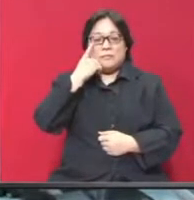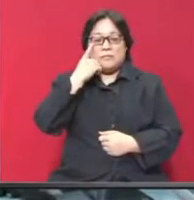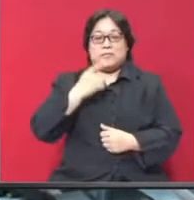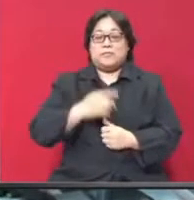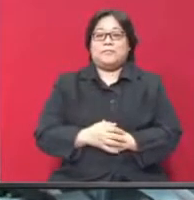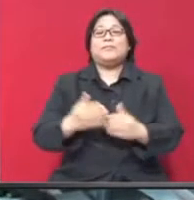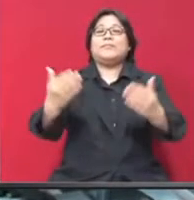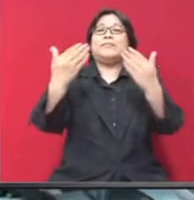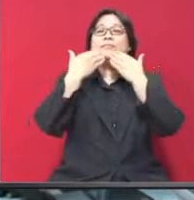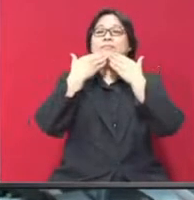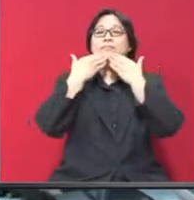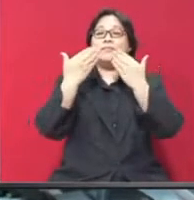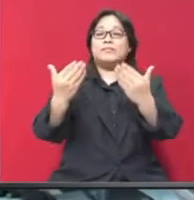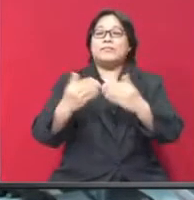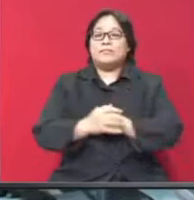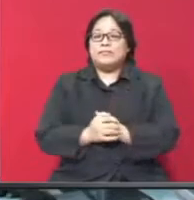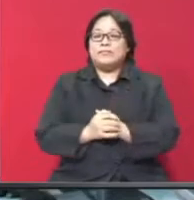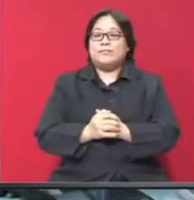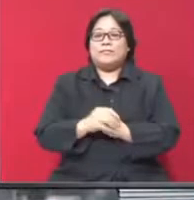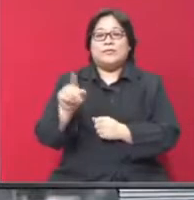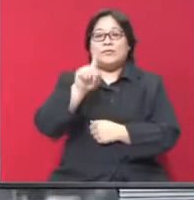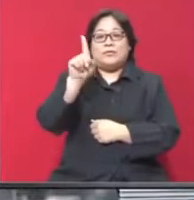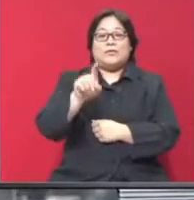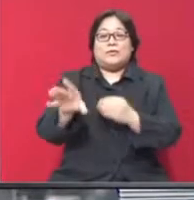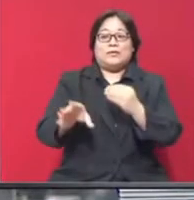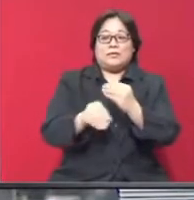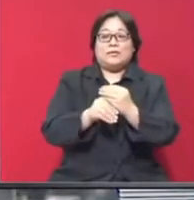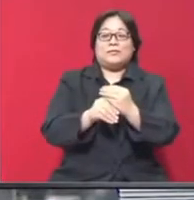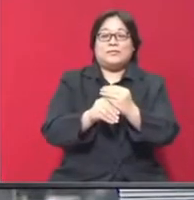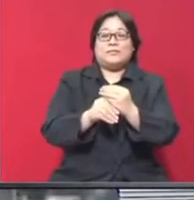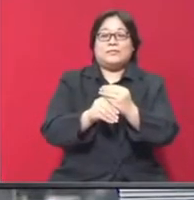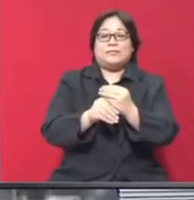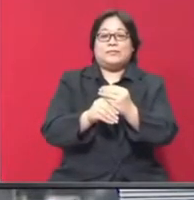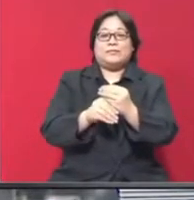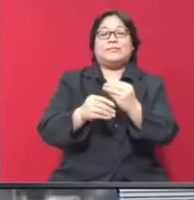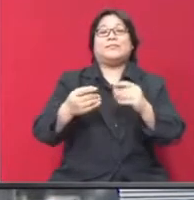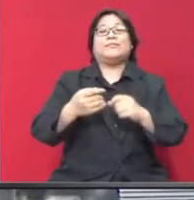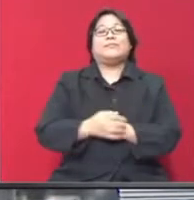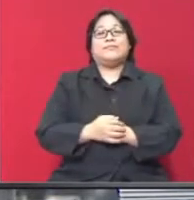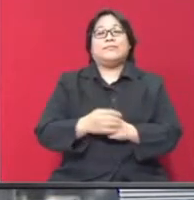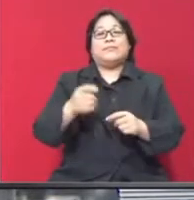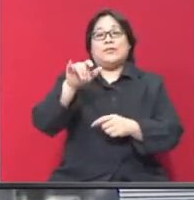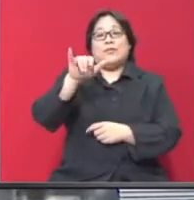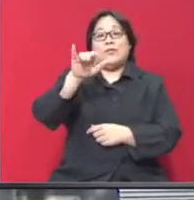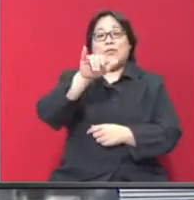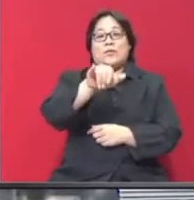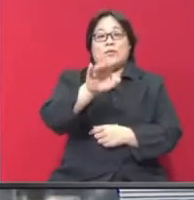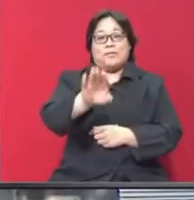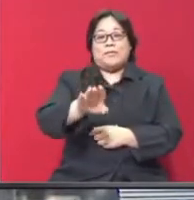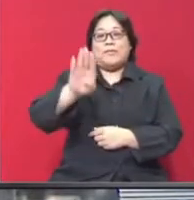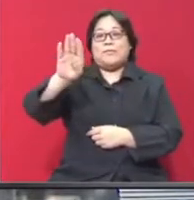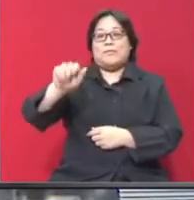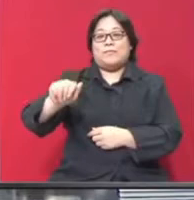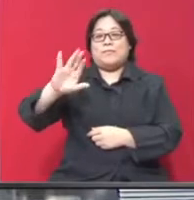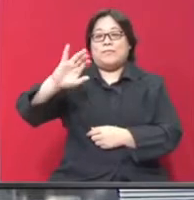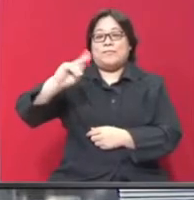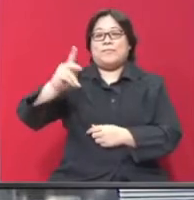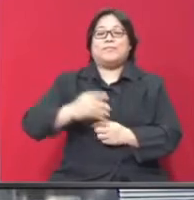Oh makasih padahal soalan tambahan daripada Gue bacok